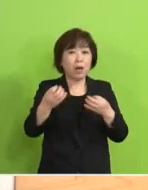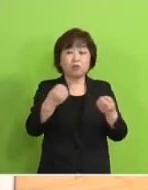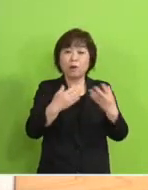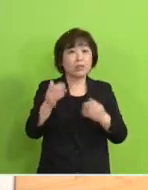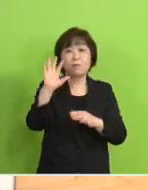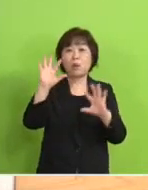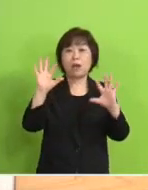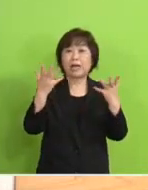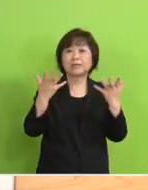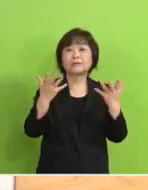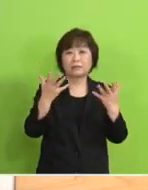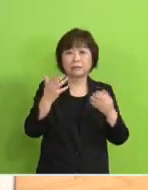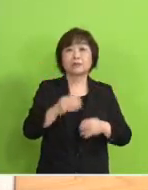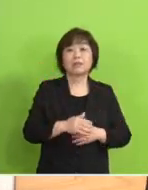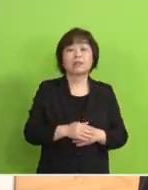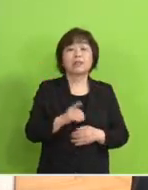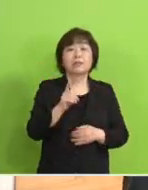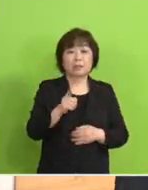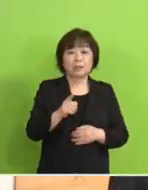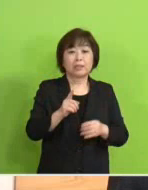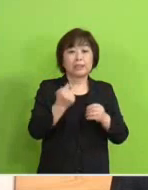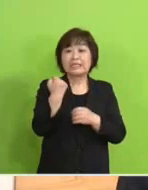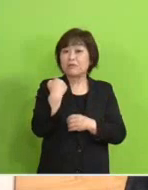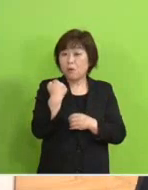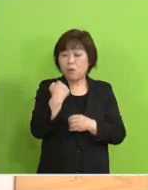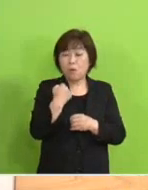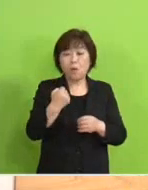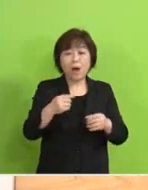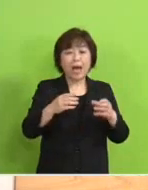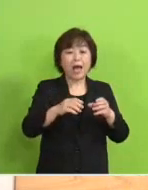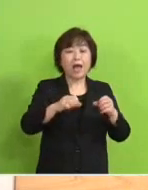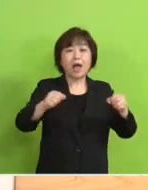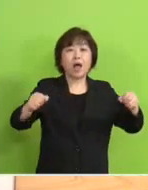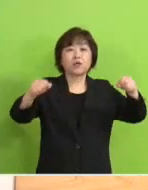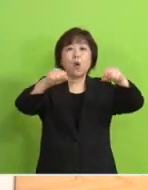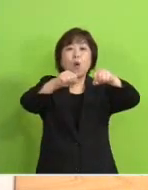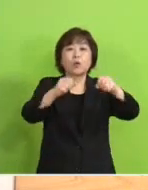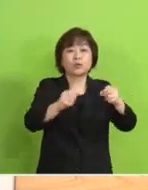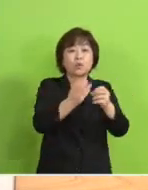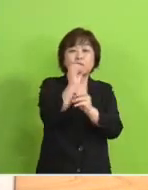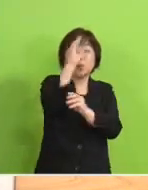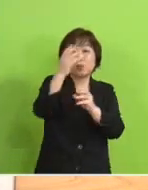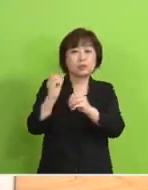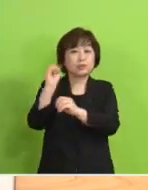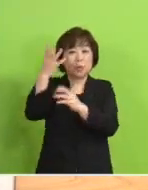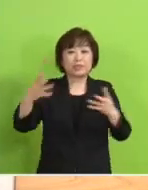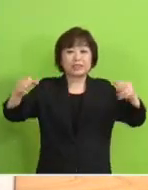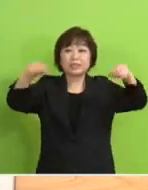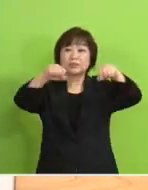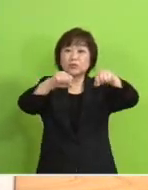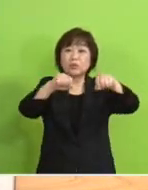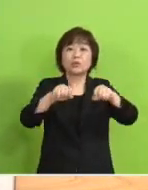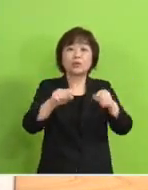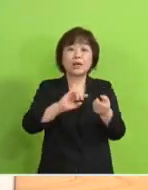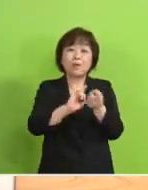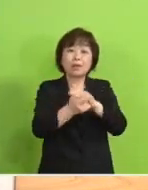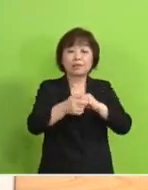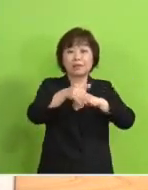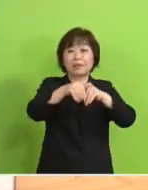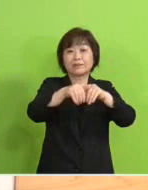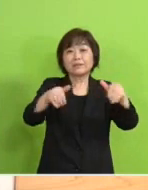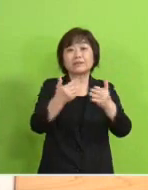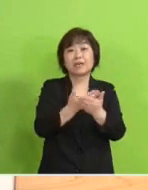わけでもありませんでした。そして昨日はトーチキスという代わりのセレモニーになりましたけれども、全員